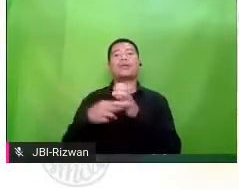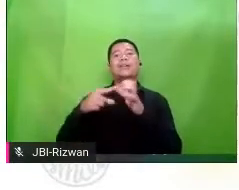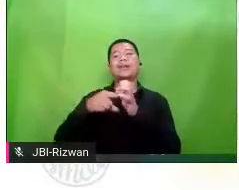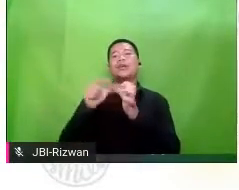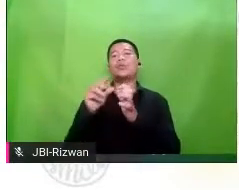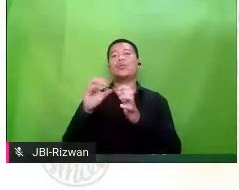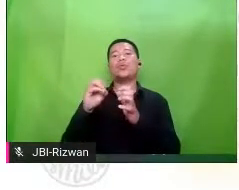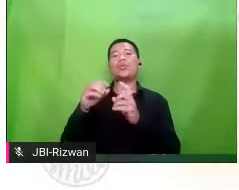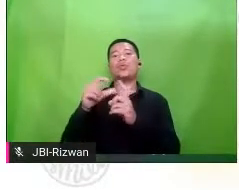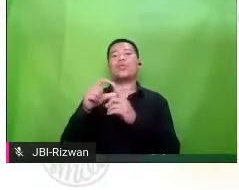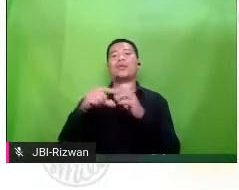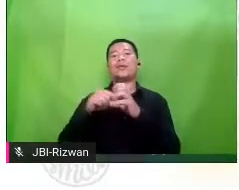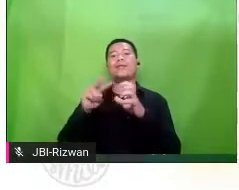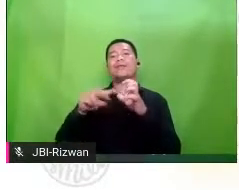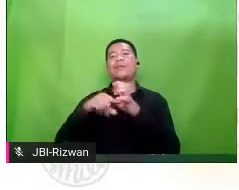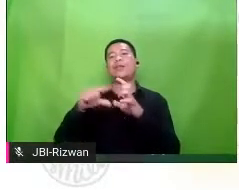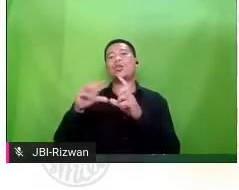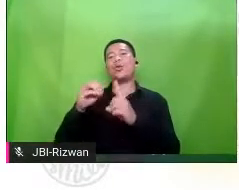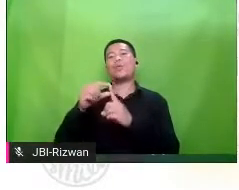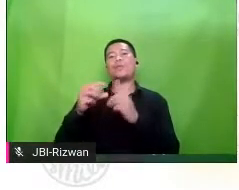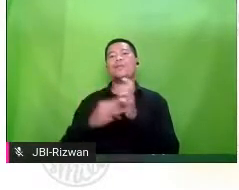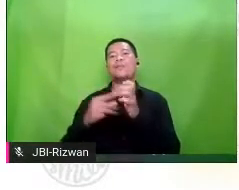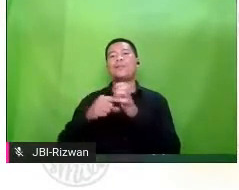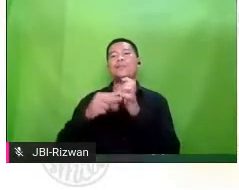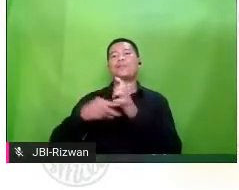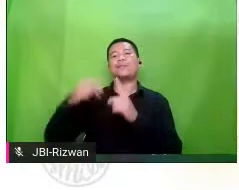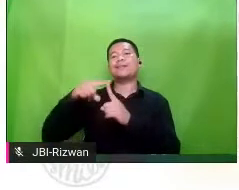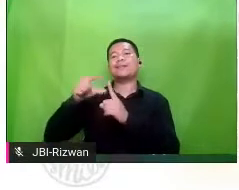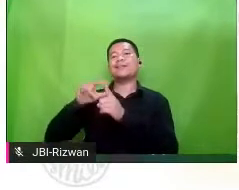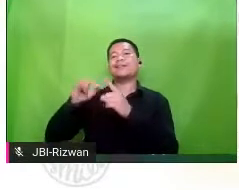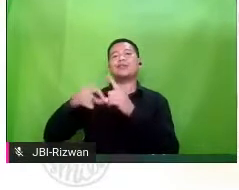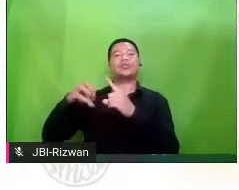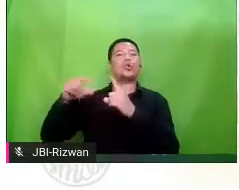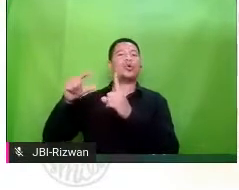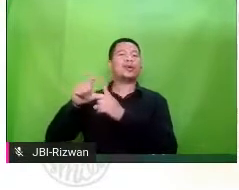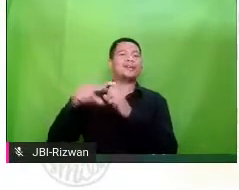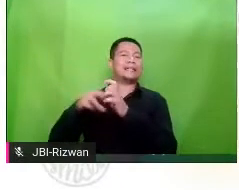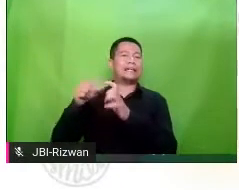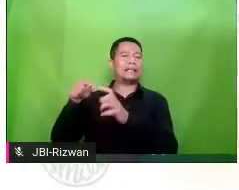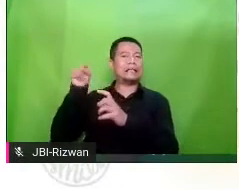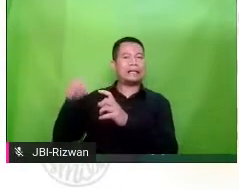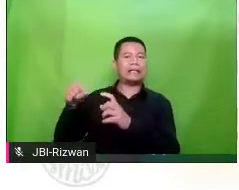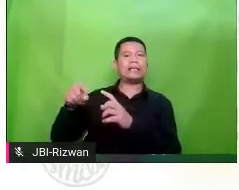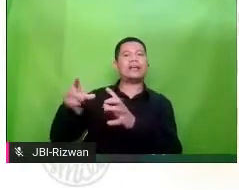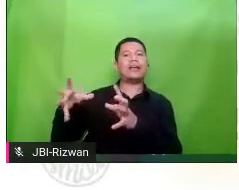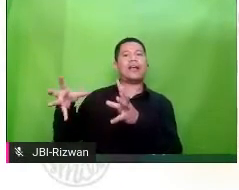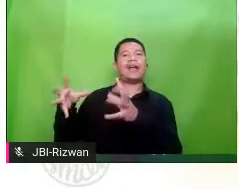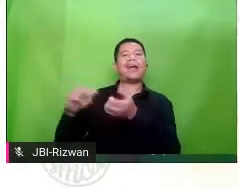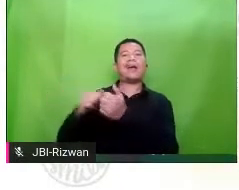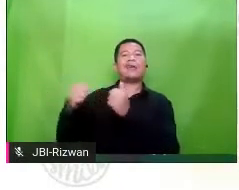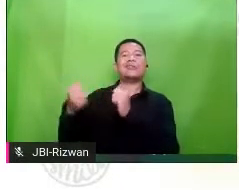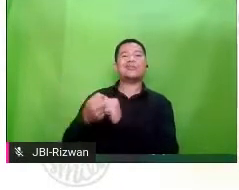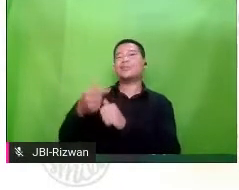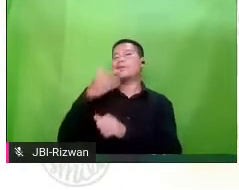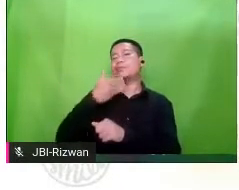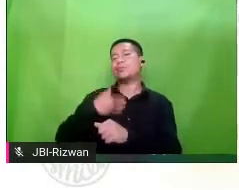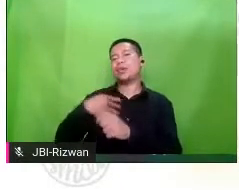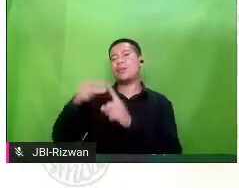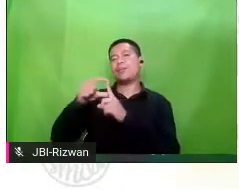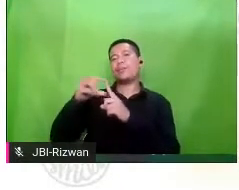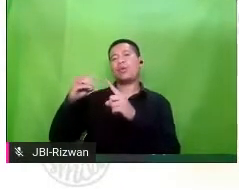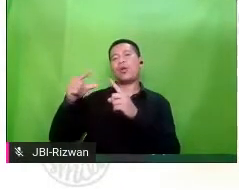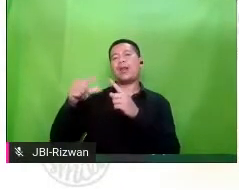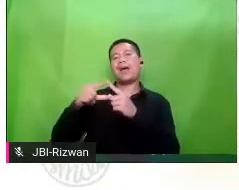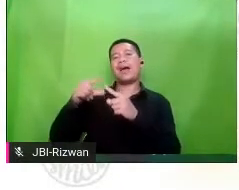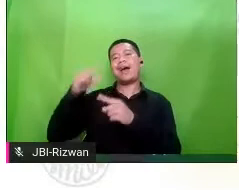neurodevelopmental disorder ini adalah merupakan kasus yang kemudian punya pola IQ yang